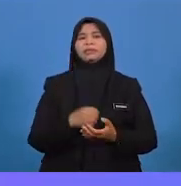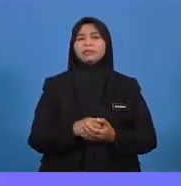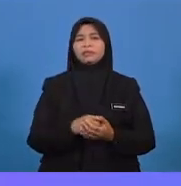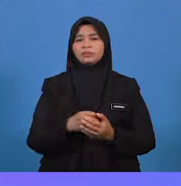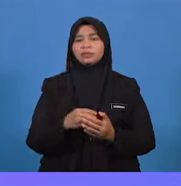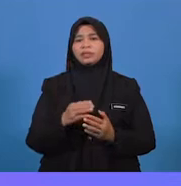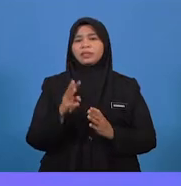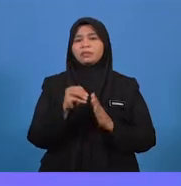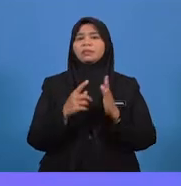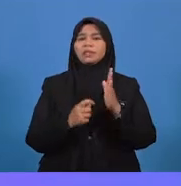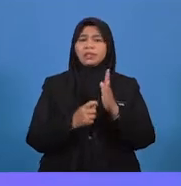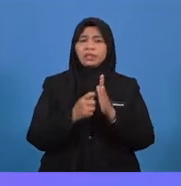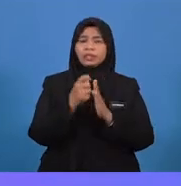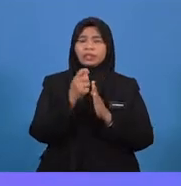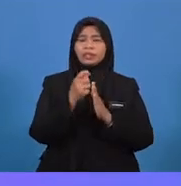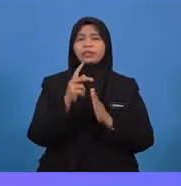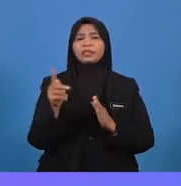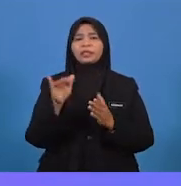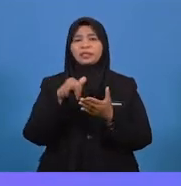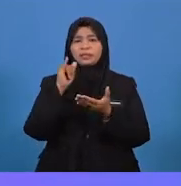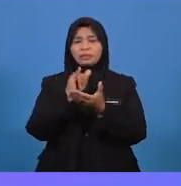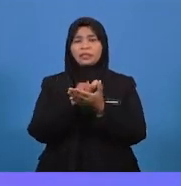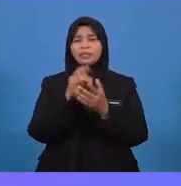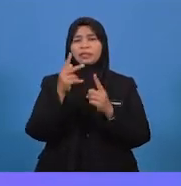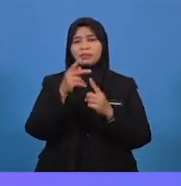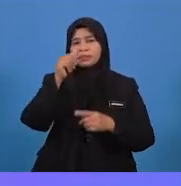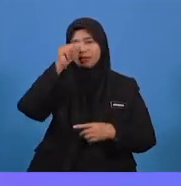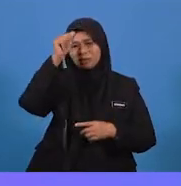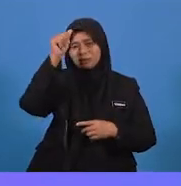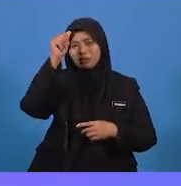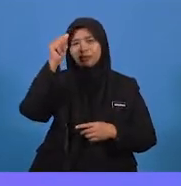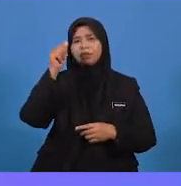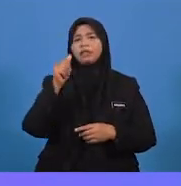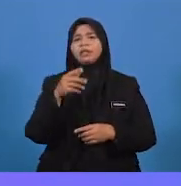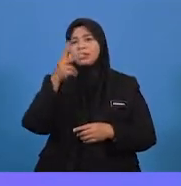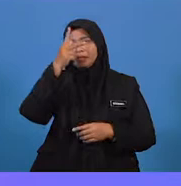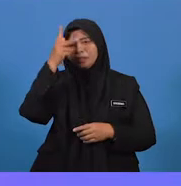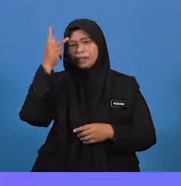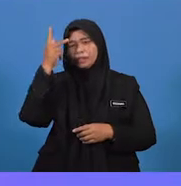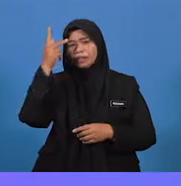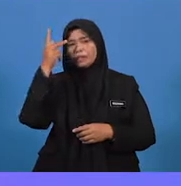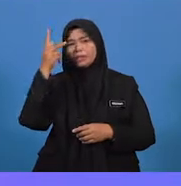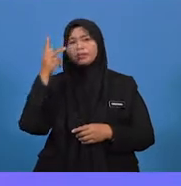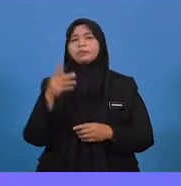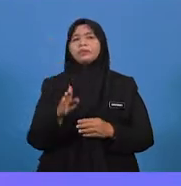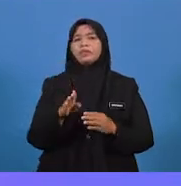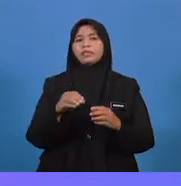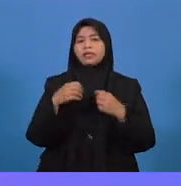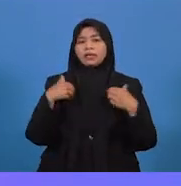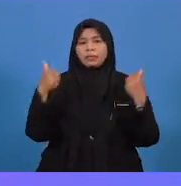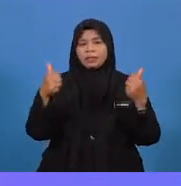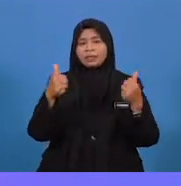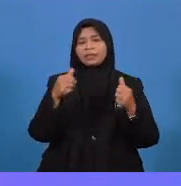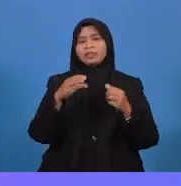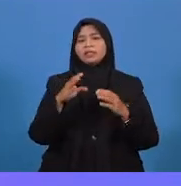terhadap malaikat, kita dapat meningkatkan keimanan kita kepada Allah SWT kerana menyedari begitu